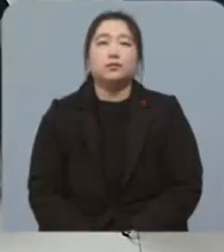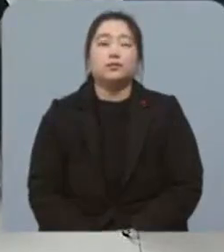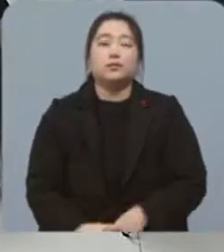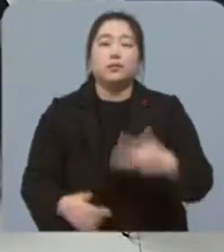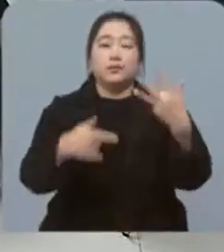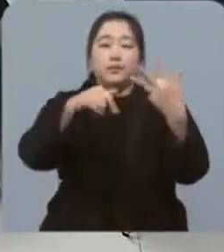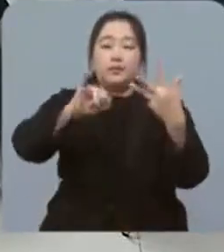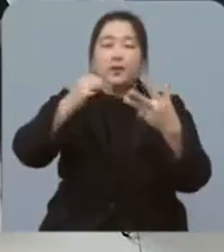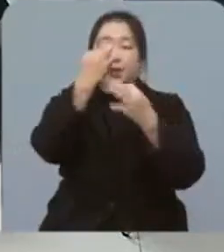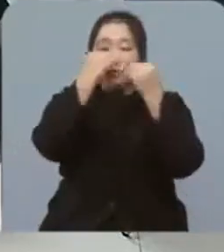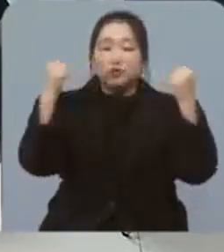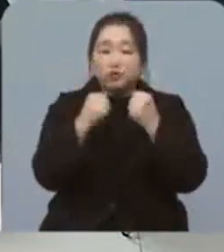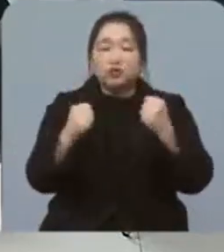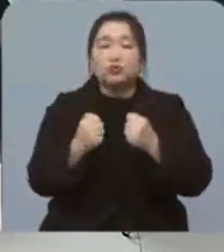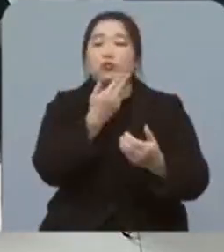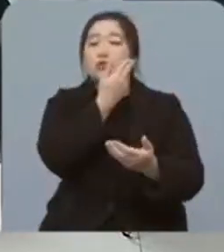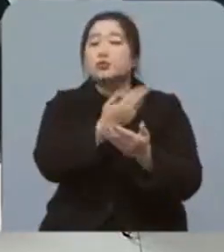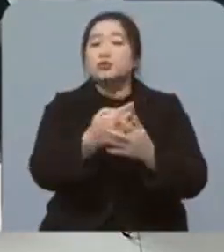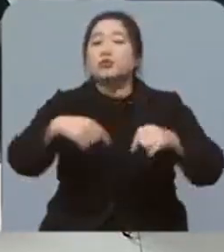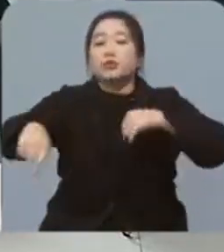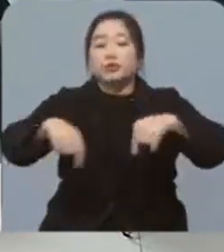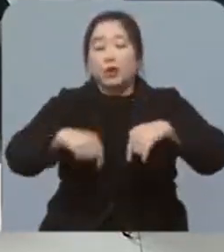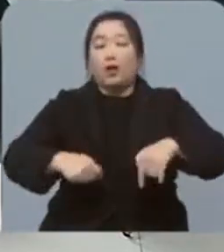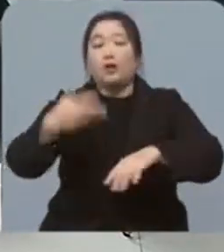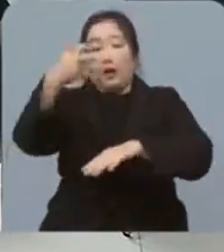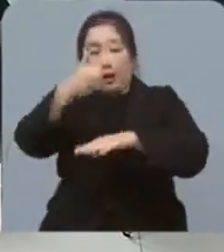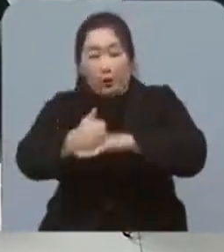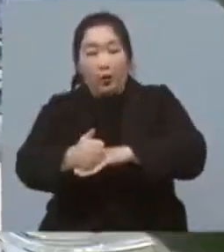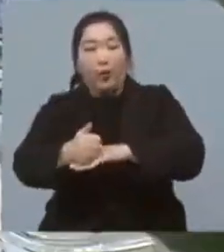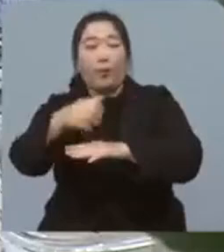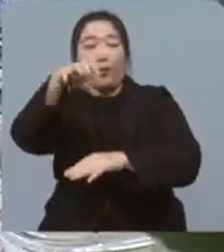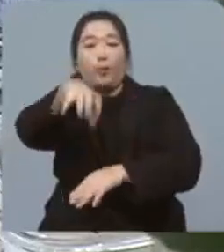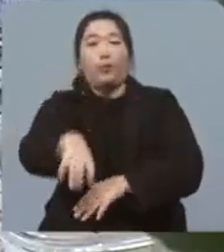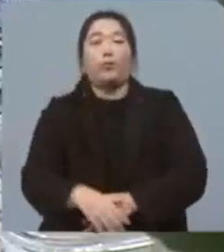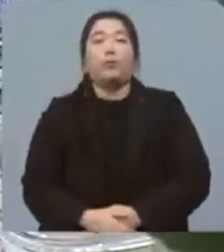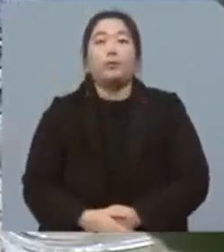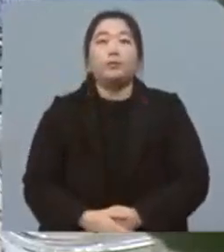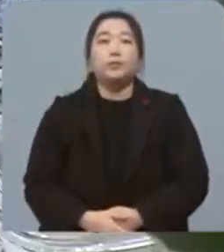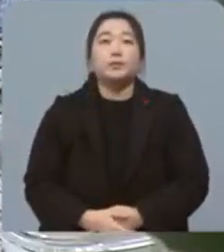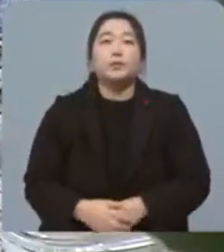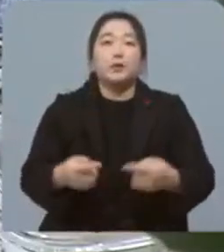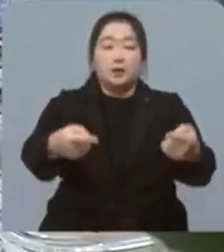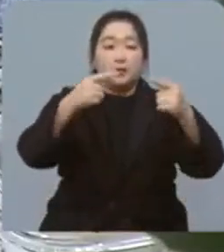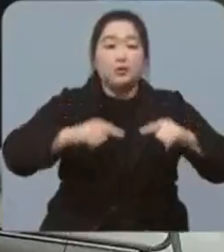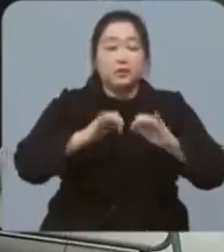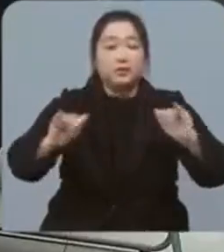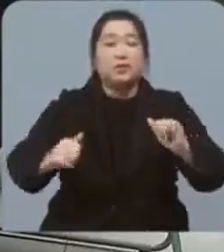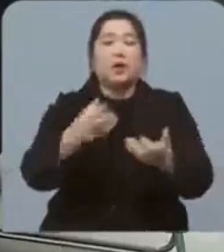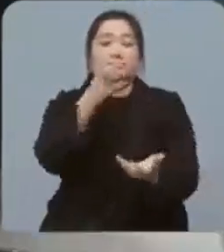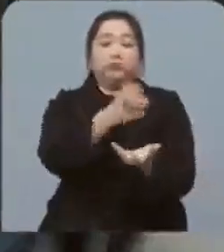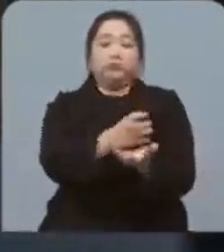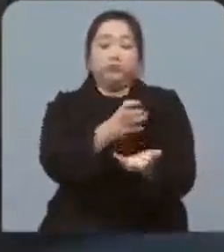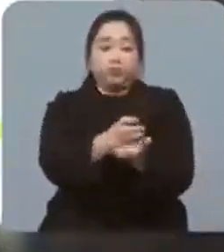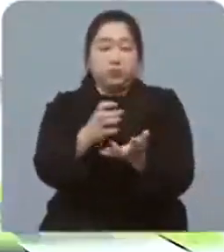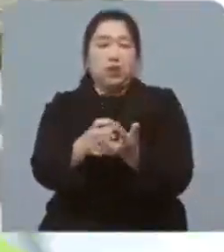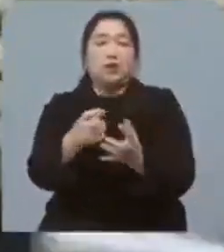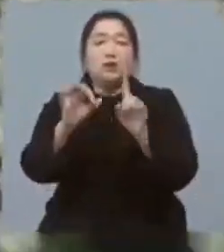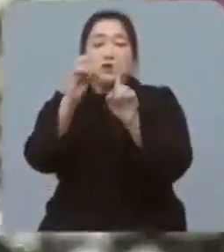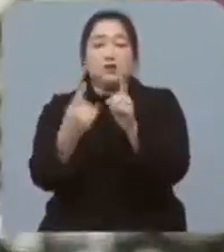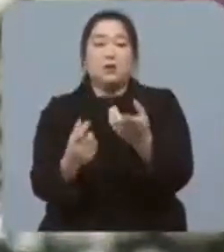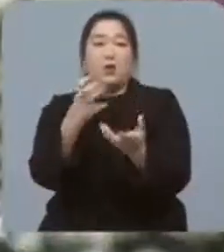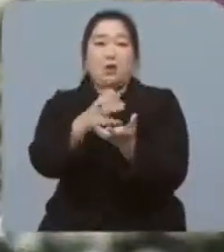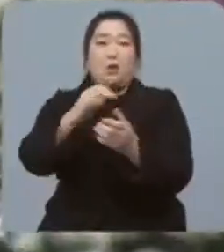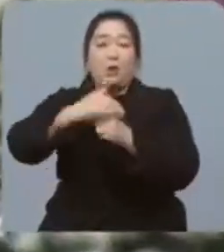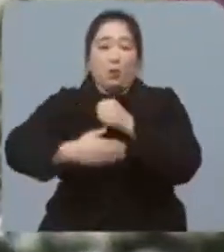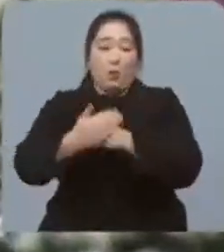민선 8기 충청북도의 주요 시책을 결산하는 자리입니다. 참석자들에게 페트병 생수와 일회용 용기에 담은